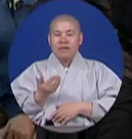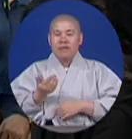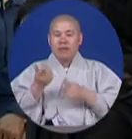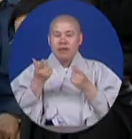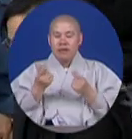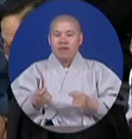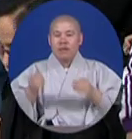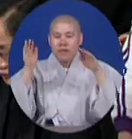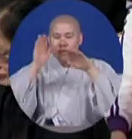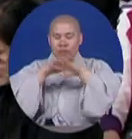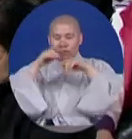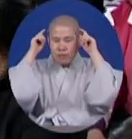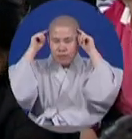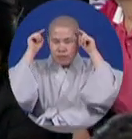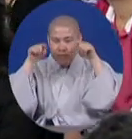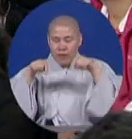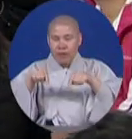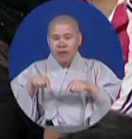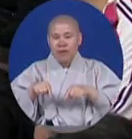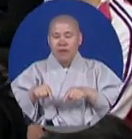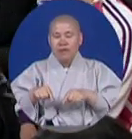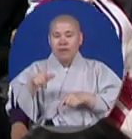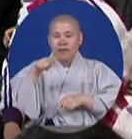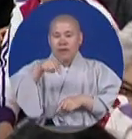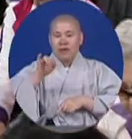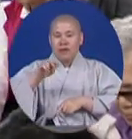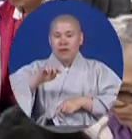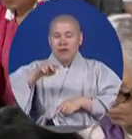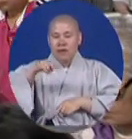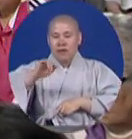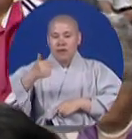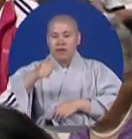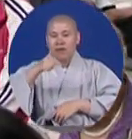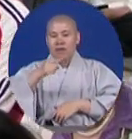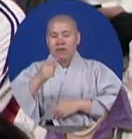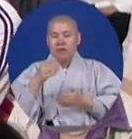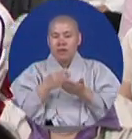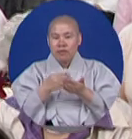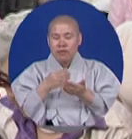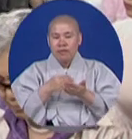합니다. 그래서 그걸 기신론에서는